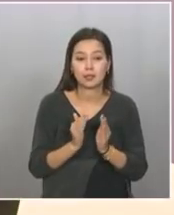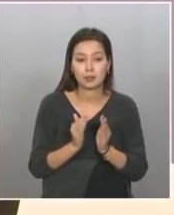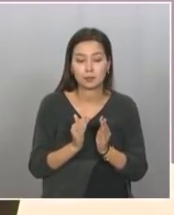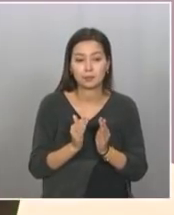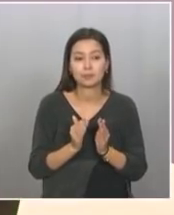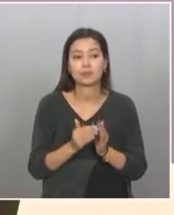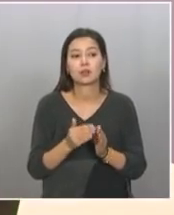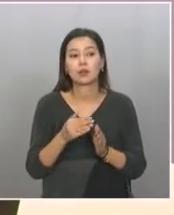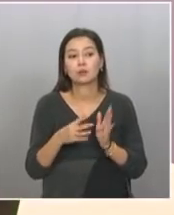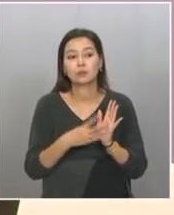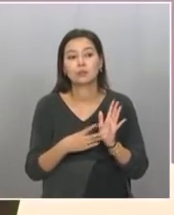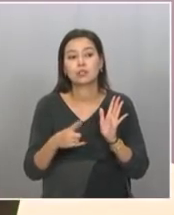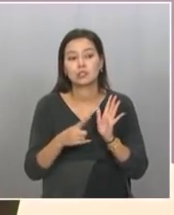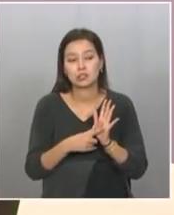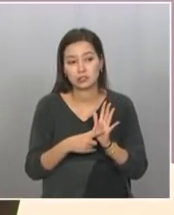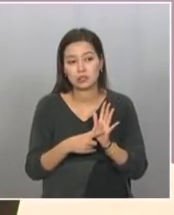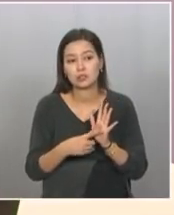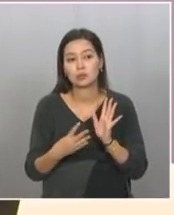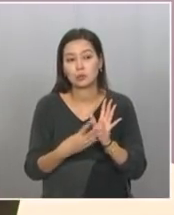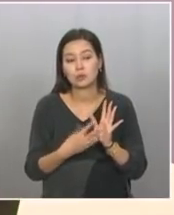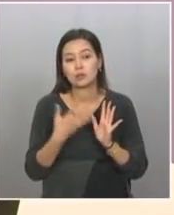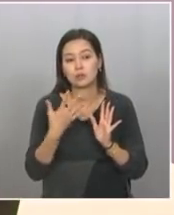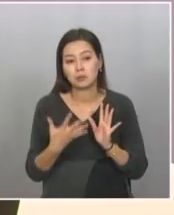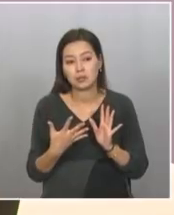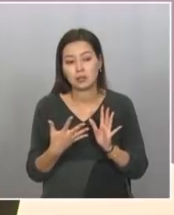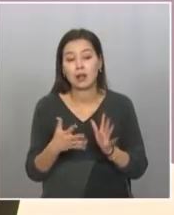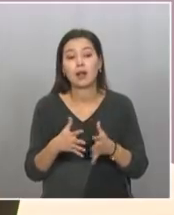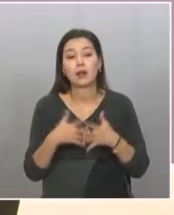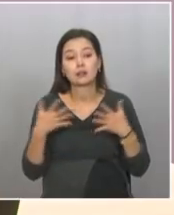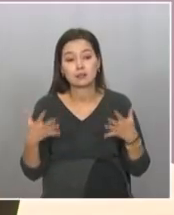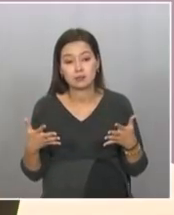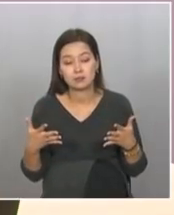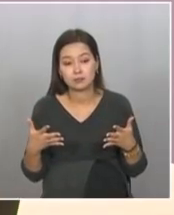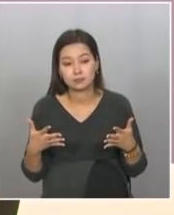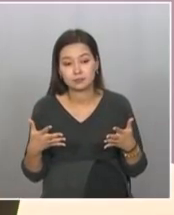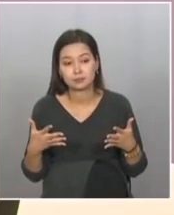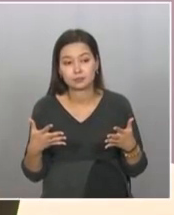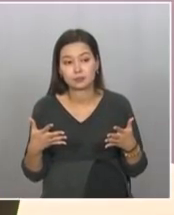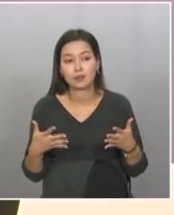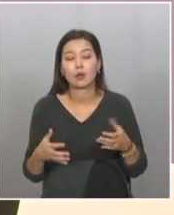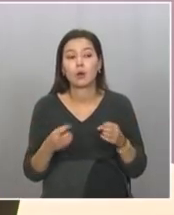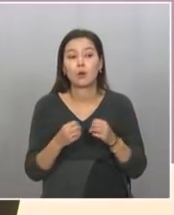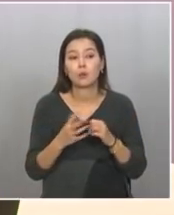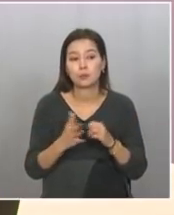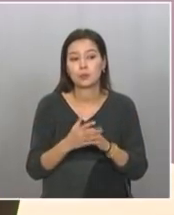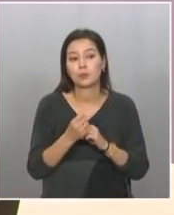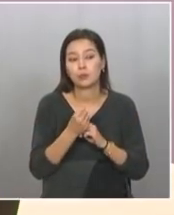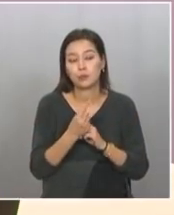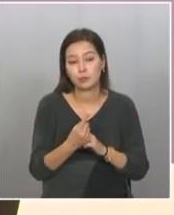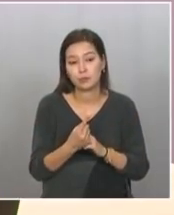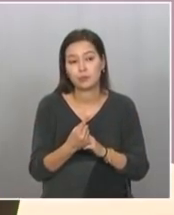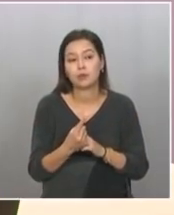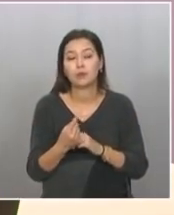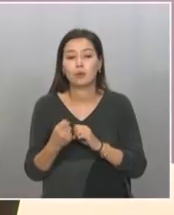9-дан 7 бөлшегі 9-дан 5 бөлшегінен артық. 15-тен 11